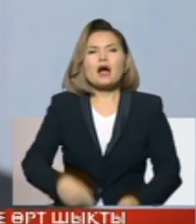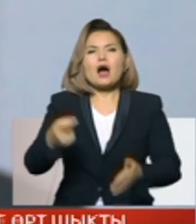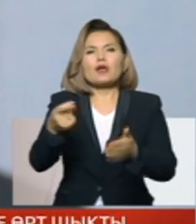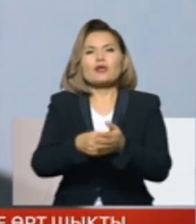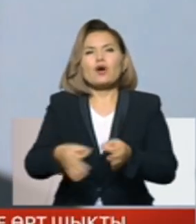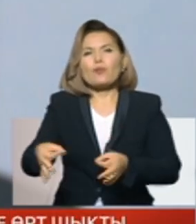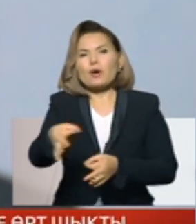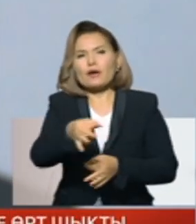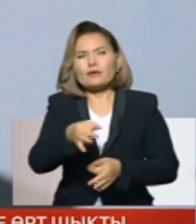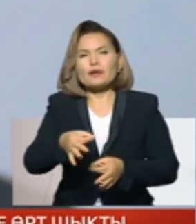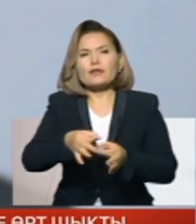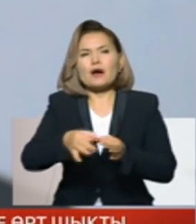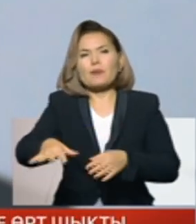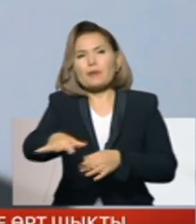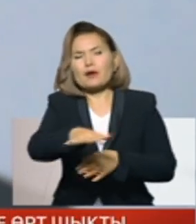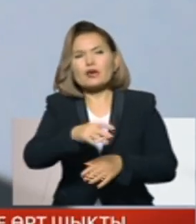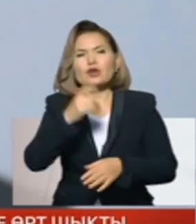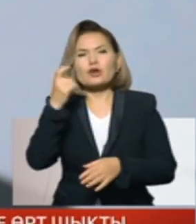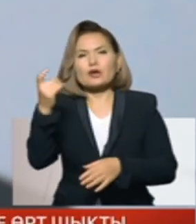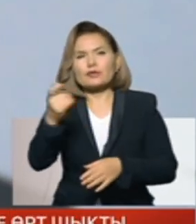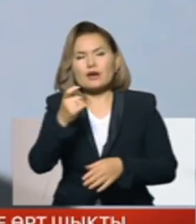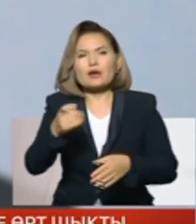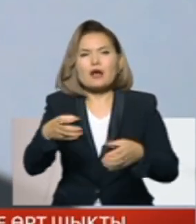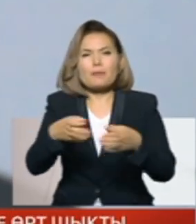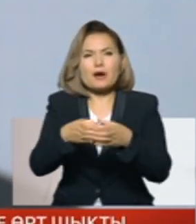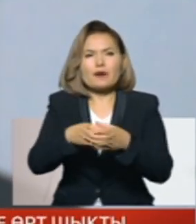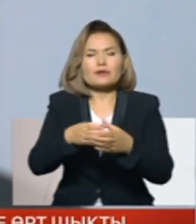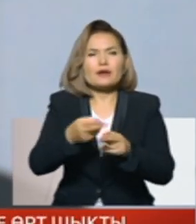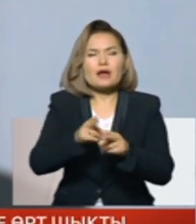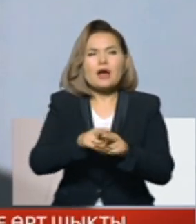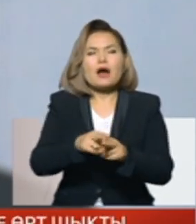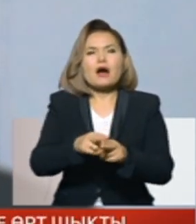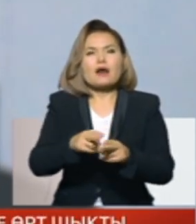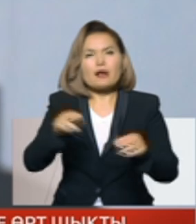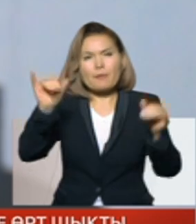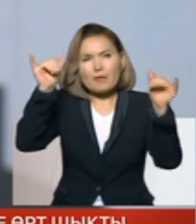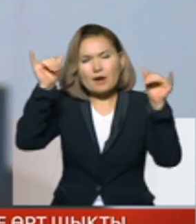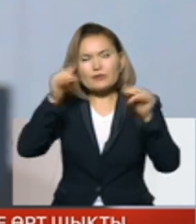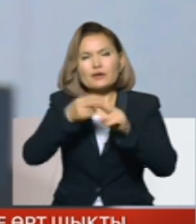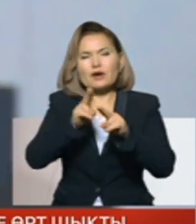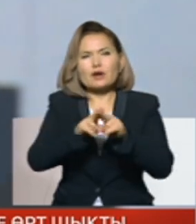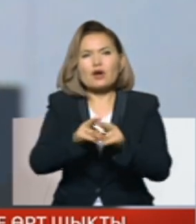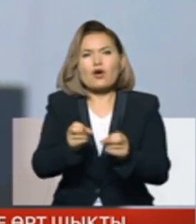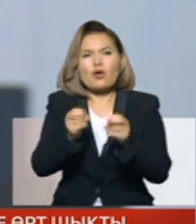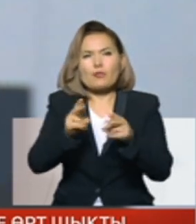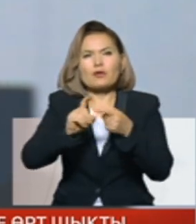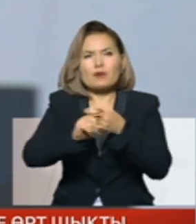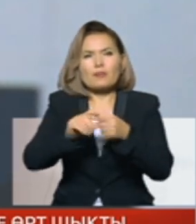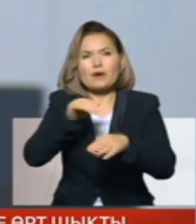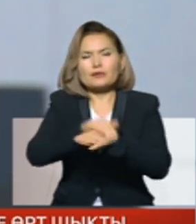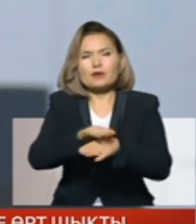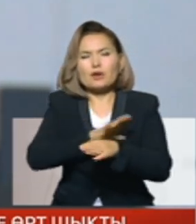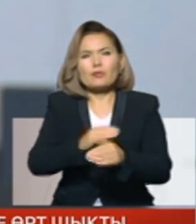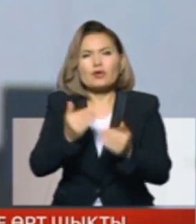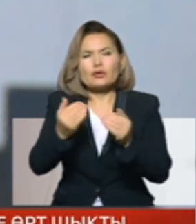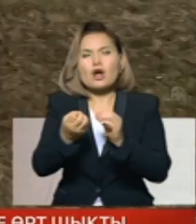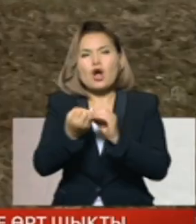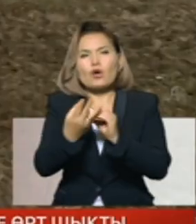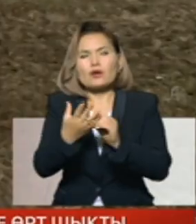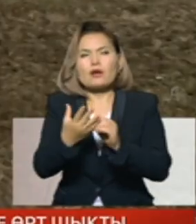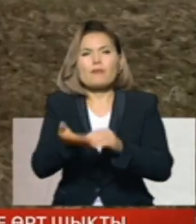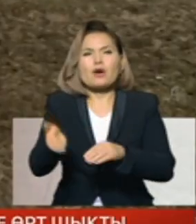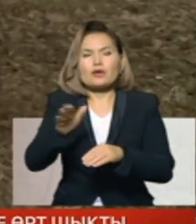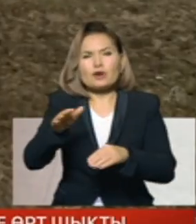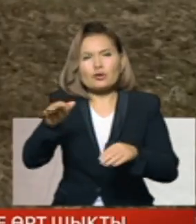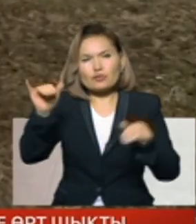Қарғанды облысы Қарқаралы ауданындағы шаруа қожалық иелерінің ірі қарамалы қауіпті дерт жұқтырды. Бүгінде 14